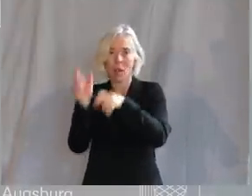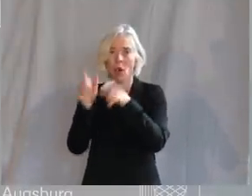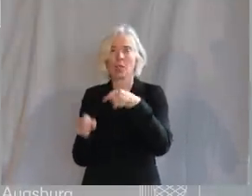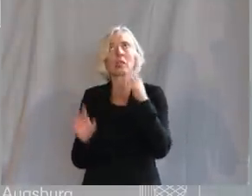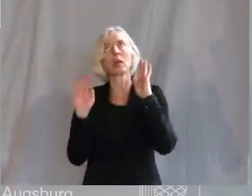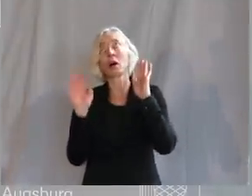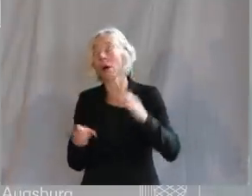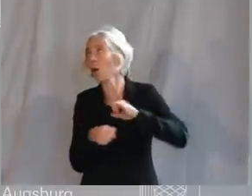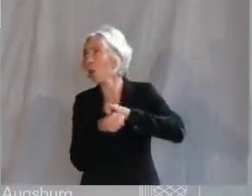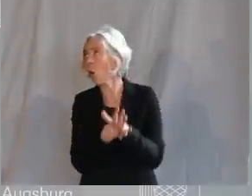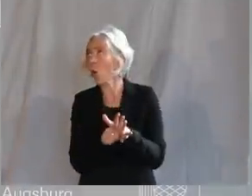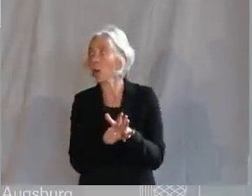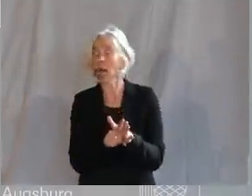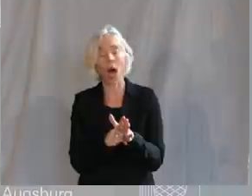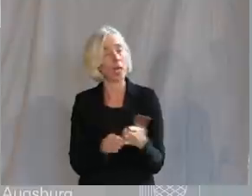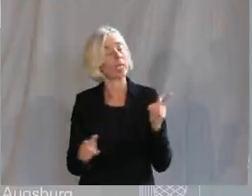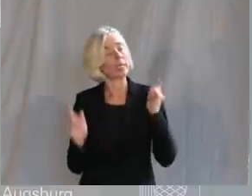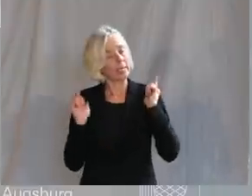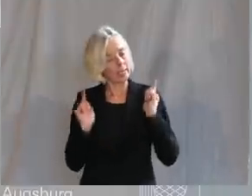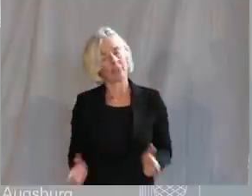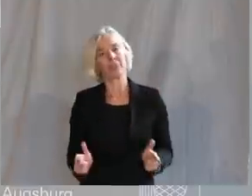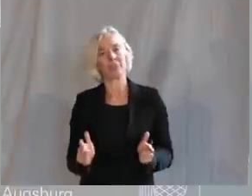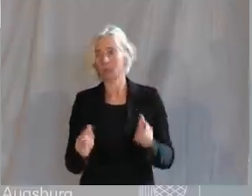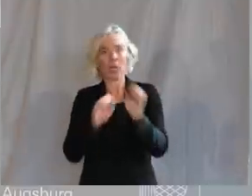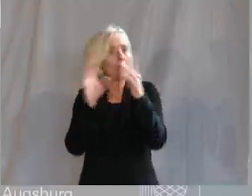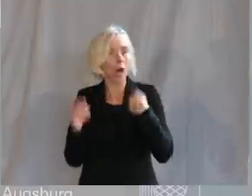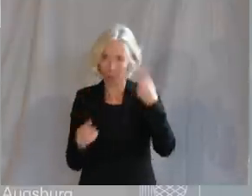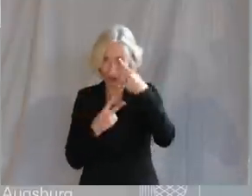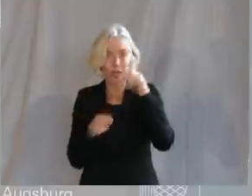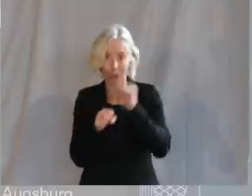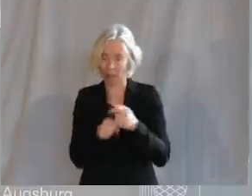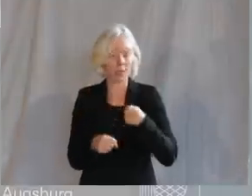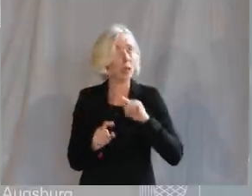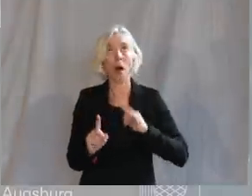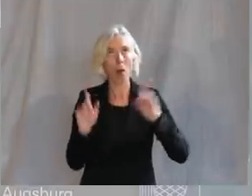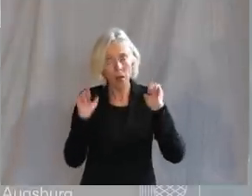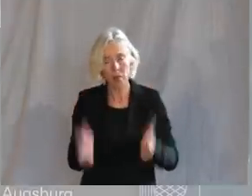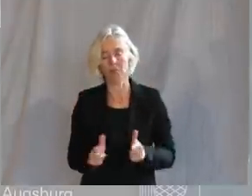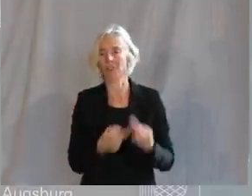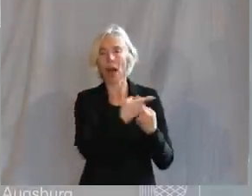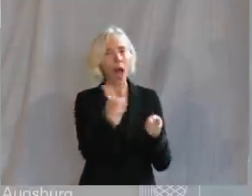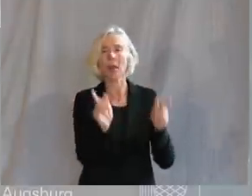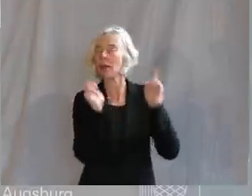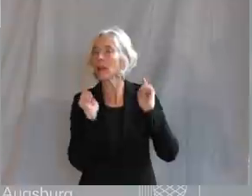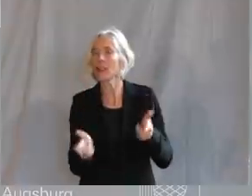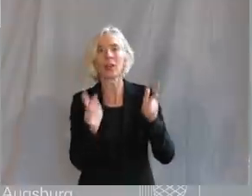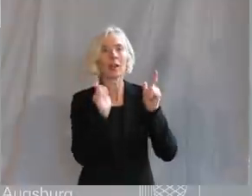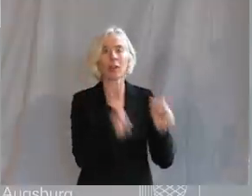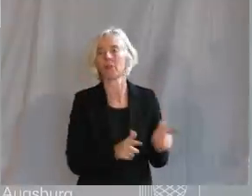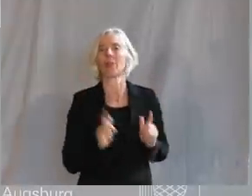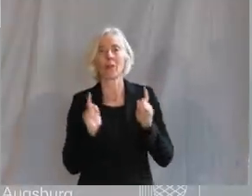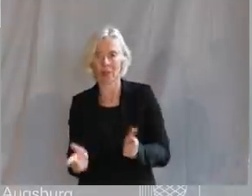dem Gesundheitsamt nicht anders, das geht unserer Bildungsreferentin nicht anders. Und jedem, mit dem ich in den letzten Tagen und Wochen gesprochen habe, kommt